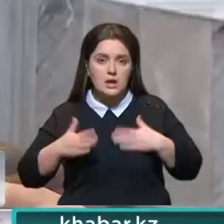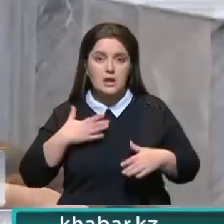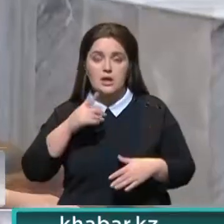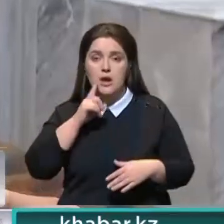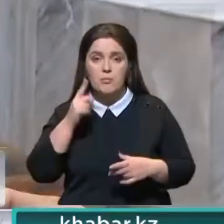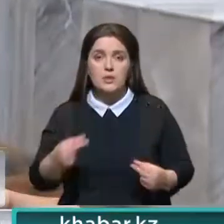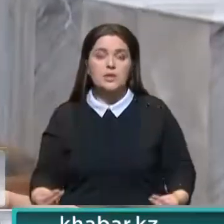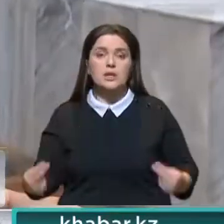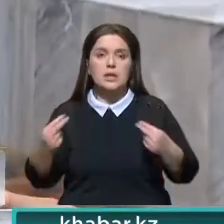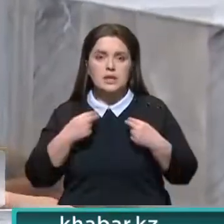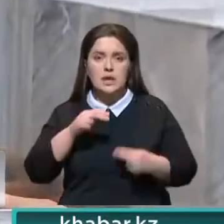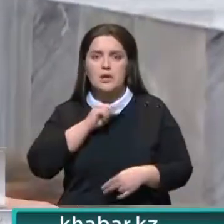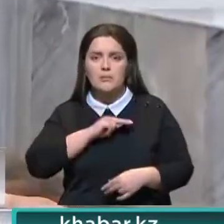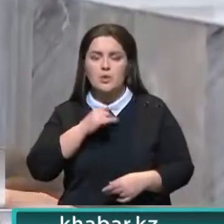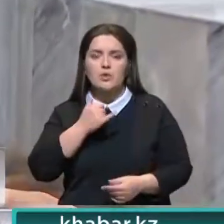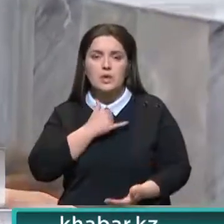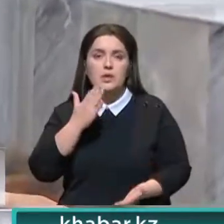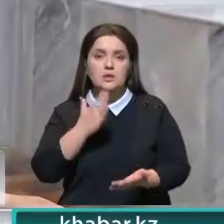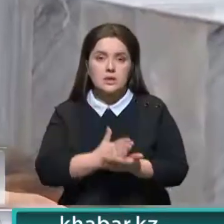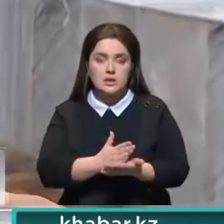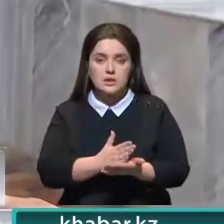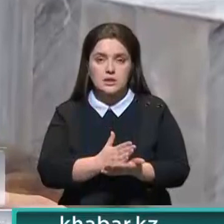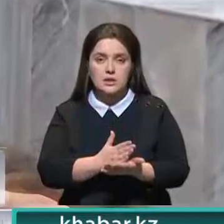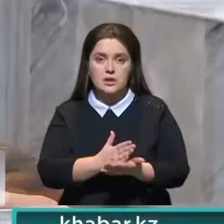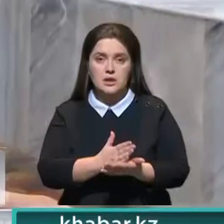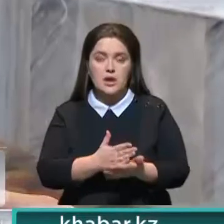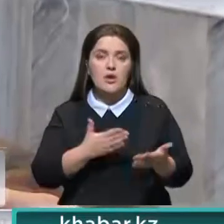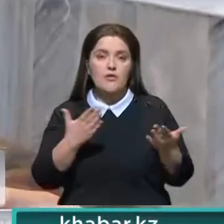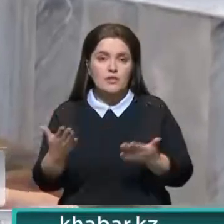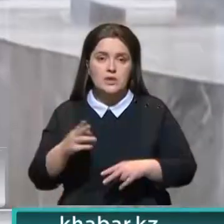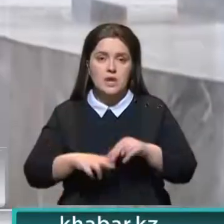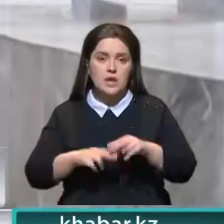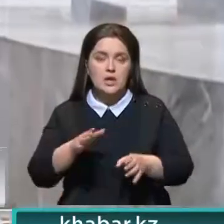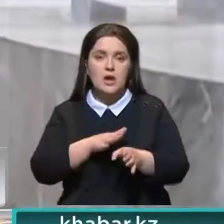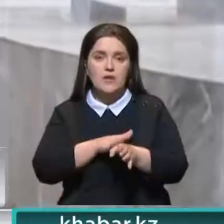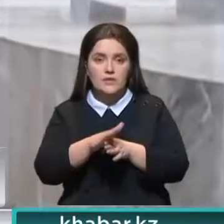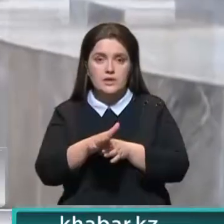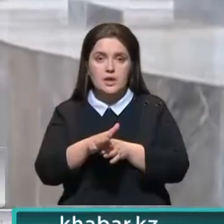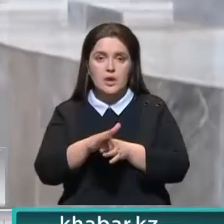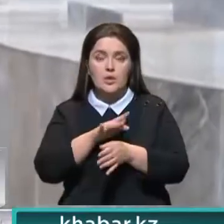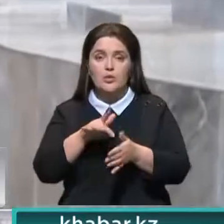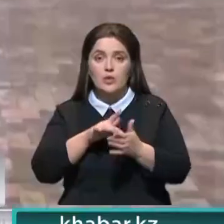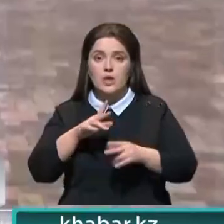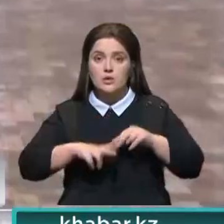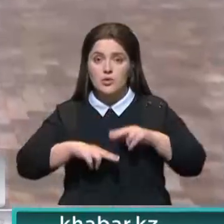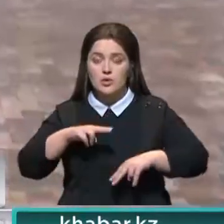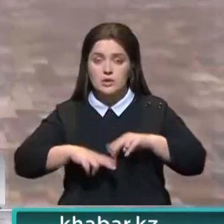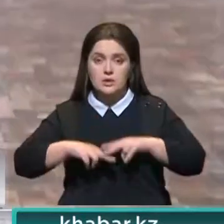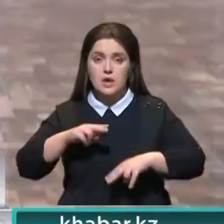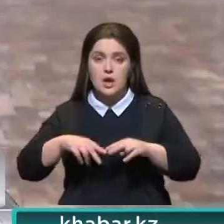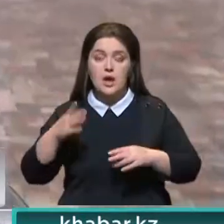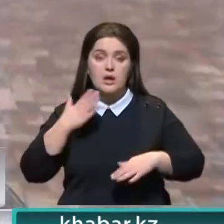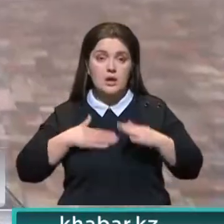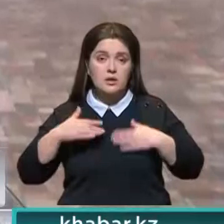едет. Работа у нас появилась. Вот, пожалуйста, строительство везде идет. Я считаю, город строится. Я очень рада, что наш